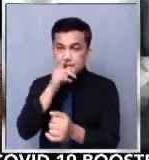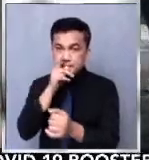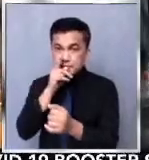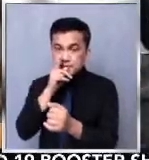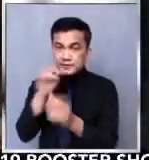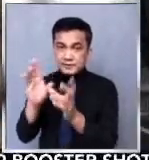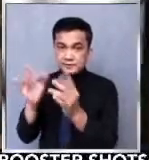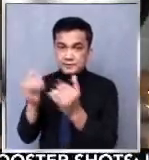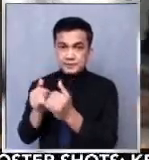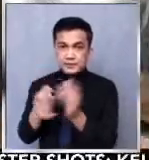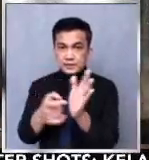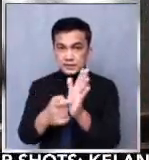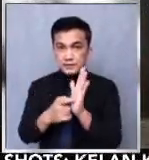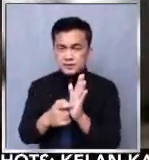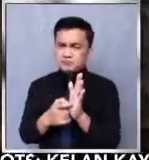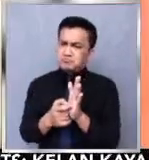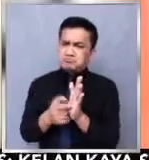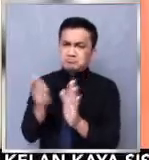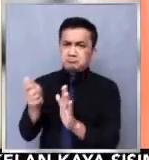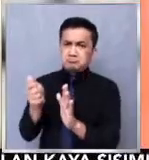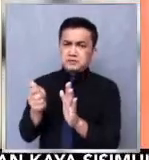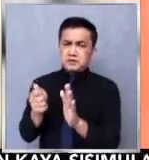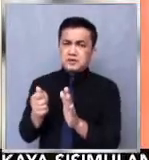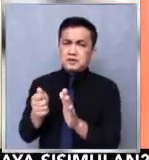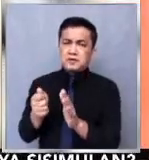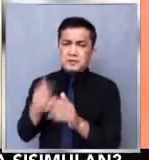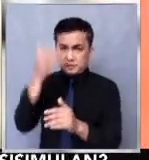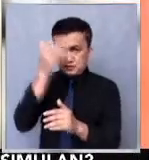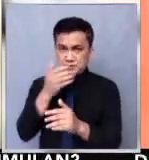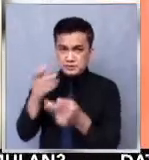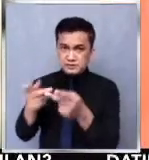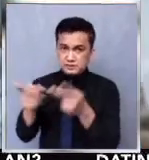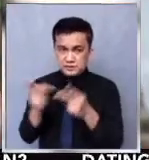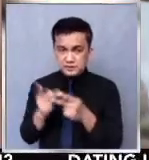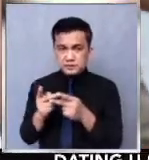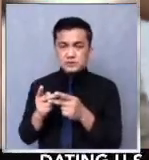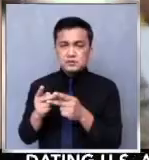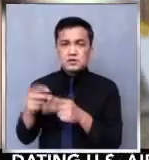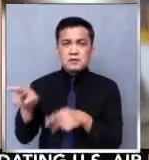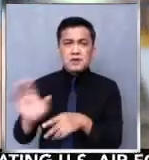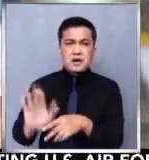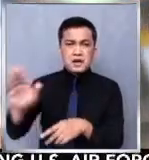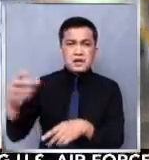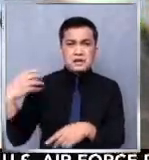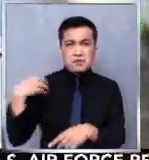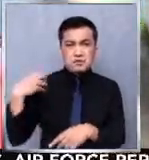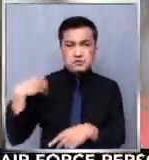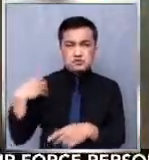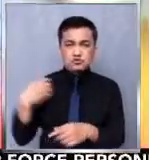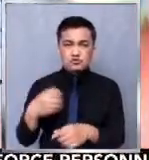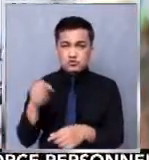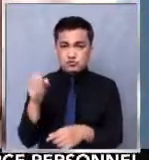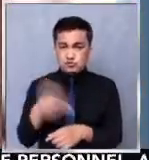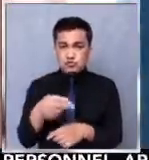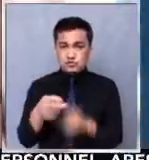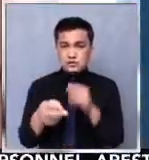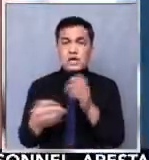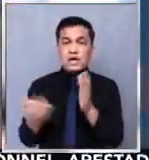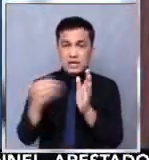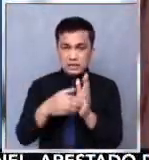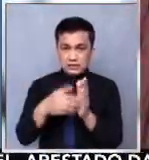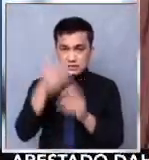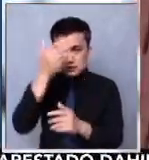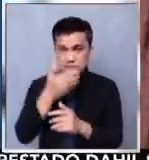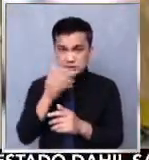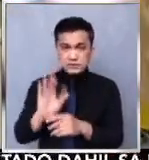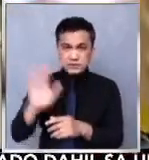ang pagsusuot ng face shield sa kanilang lugar. Mga employer na raw ang bahala kung gusto nilang ipag-utos ang muling pagsusuot ng face shield sa kanilang mga